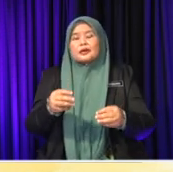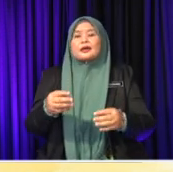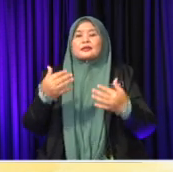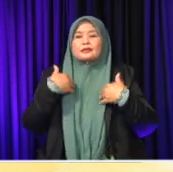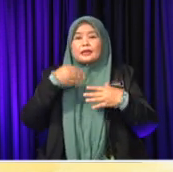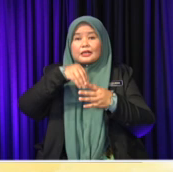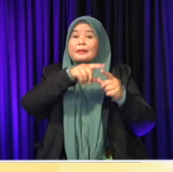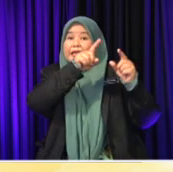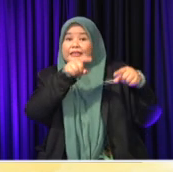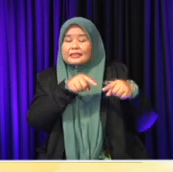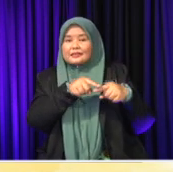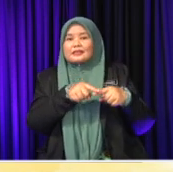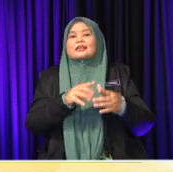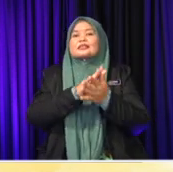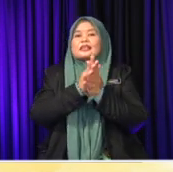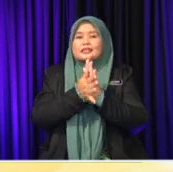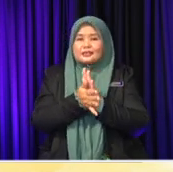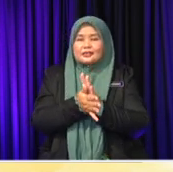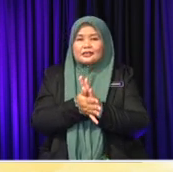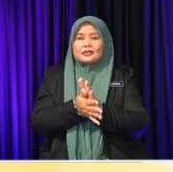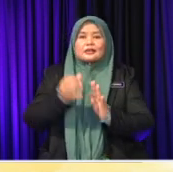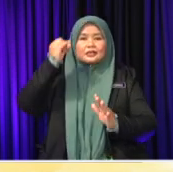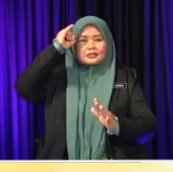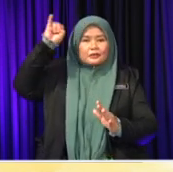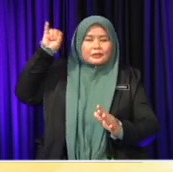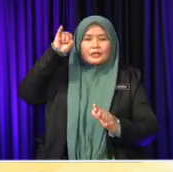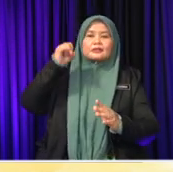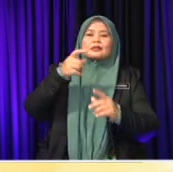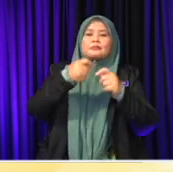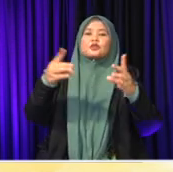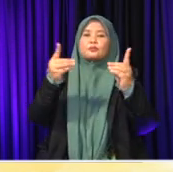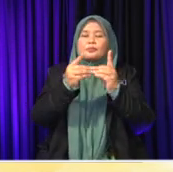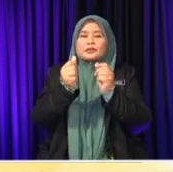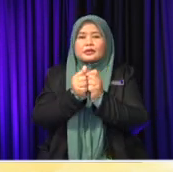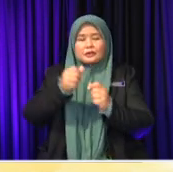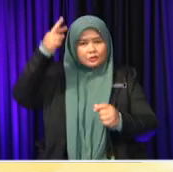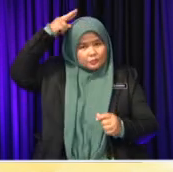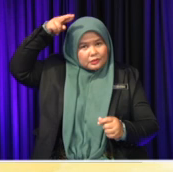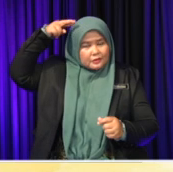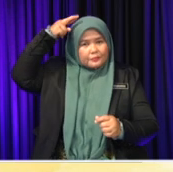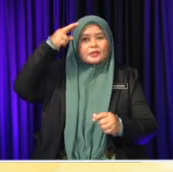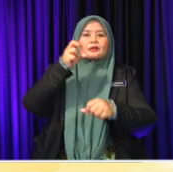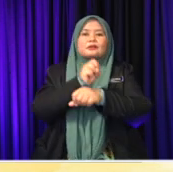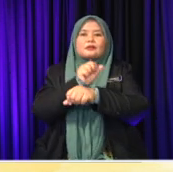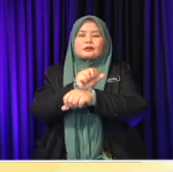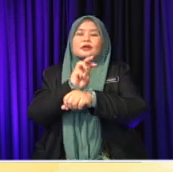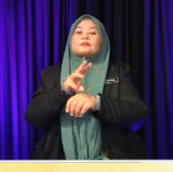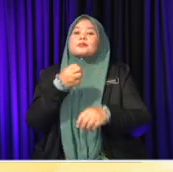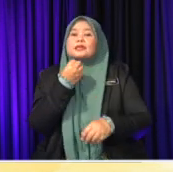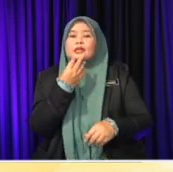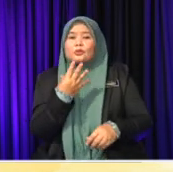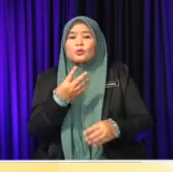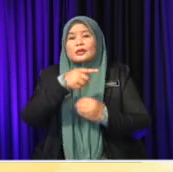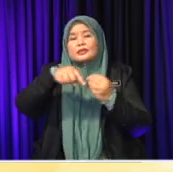ada di dalam hati jadi Jibril telah berjumpa dengan Rasulullah Shallallahu Alaihi Wasallam memaklumkan